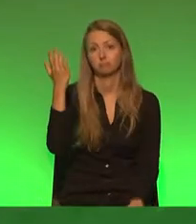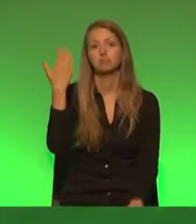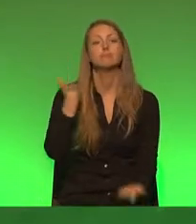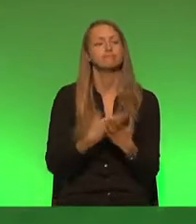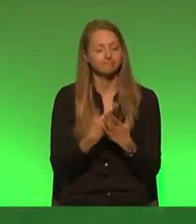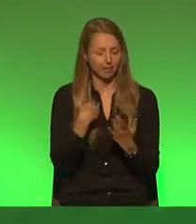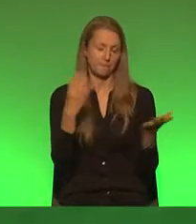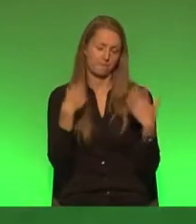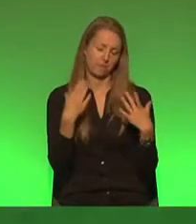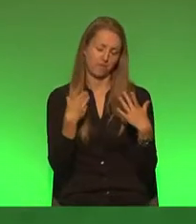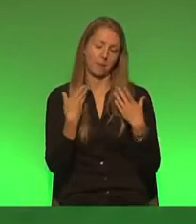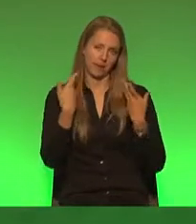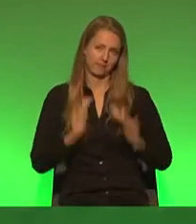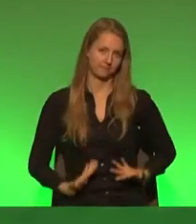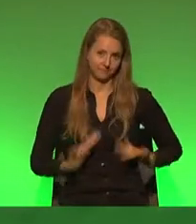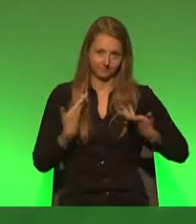ich mich heute. Und